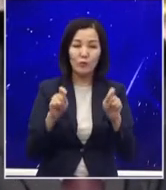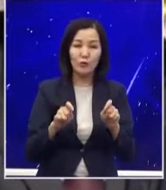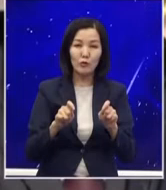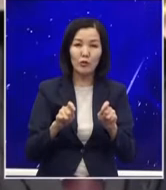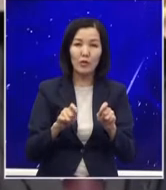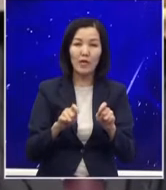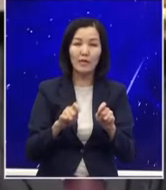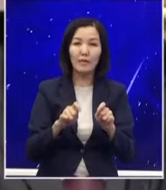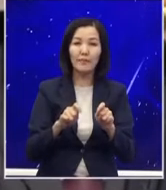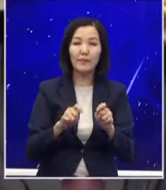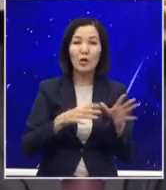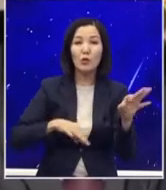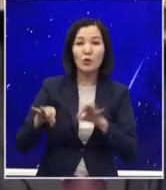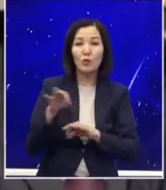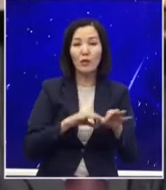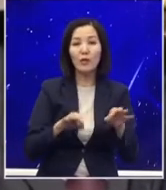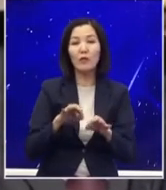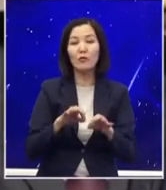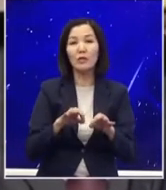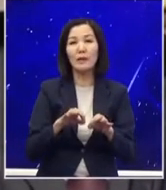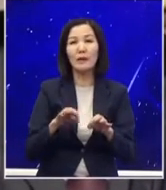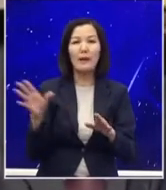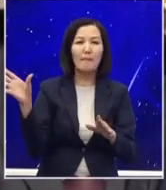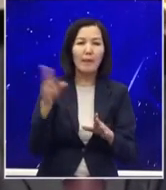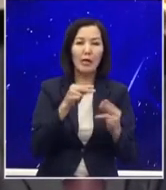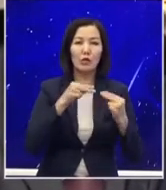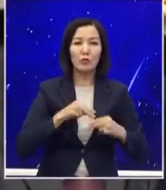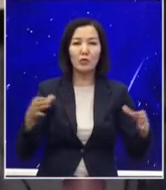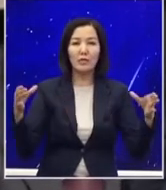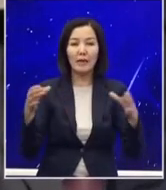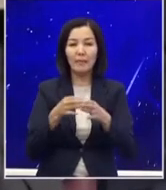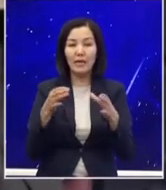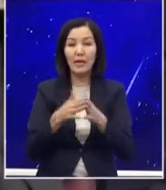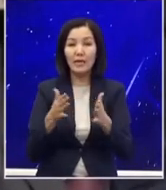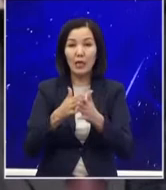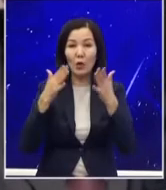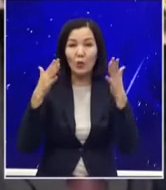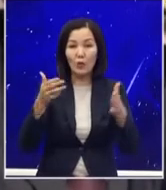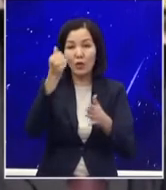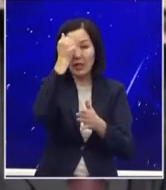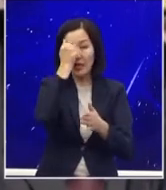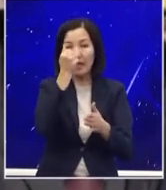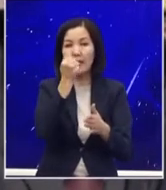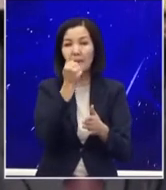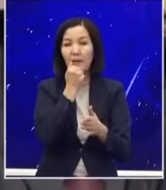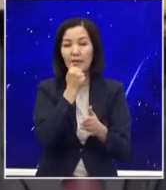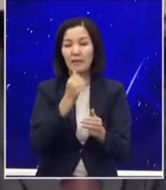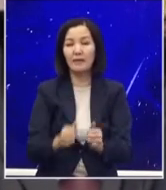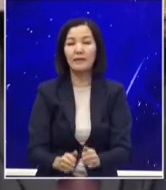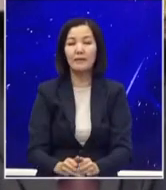Дулатовқа, жобалаушы Нүкен Сұлтанбековке, демеуші болдыған Молдияр Нұрбаев, Мүсеке Амиров